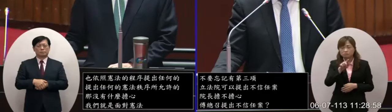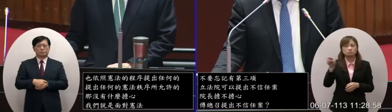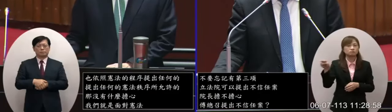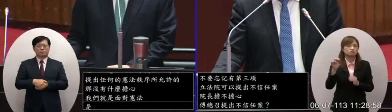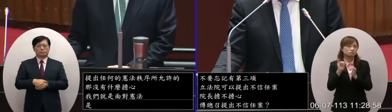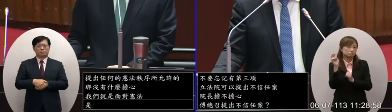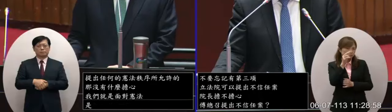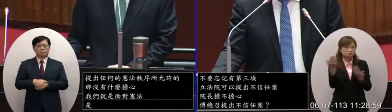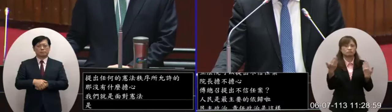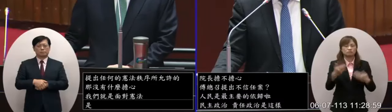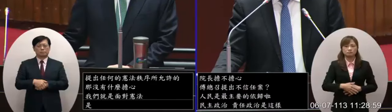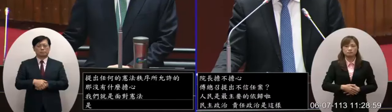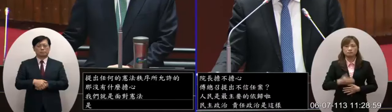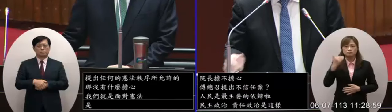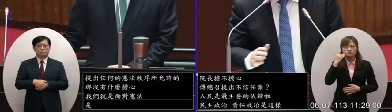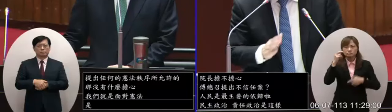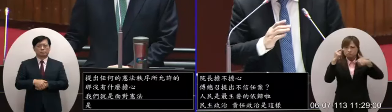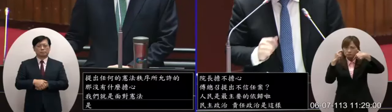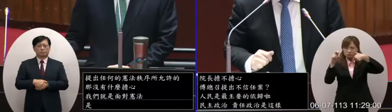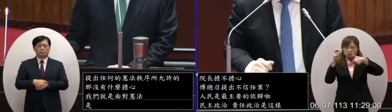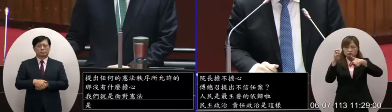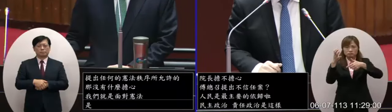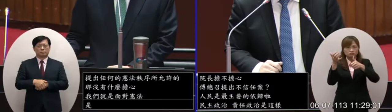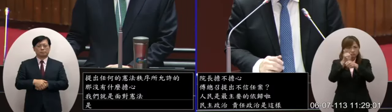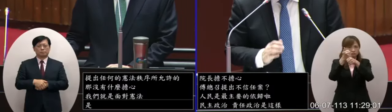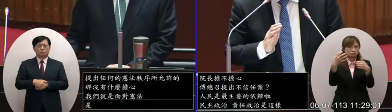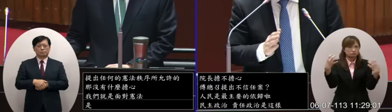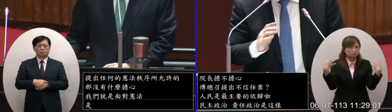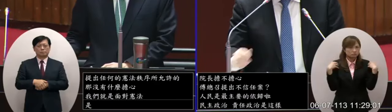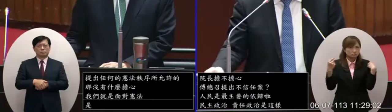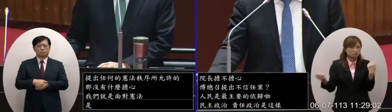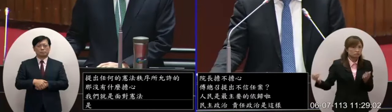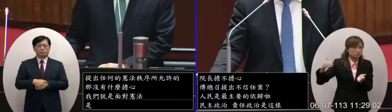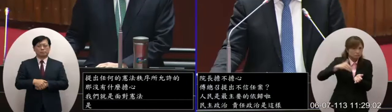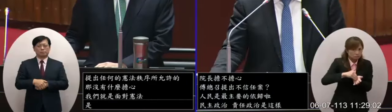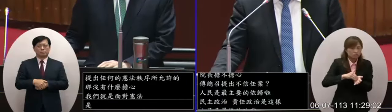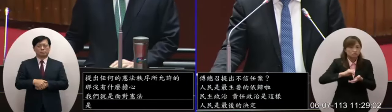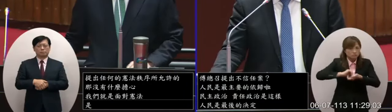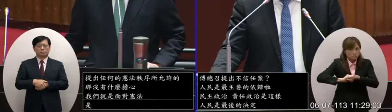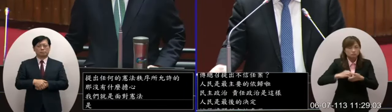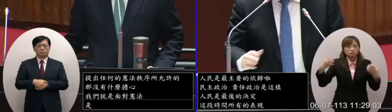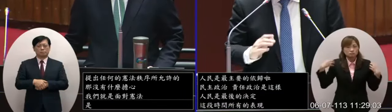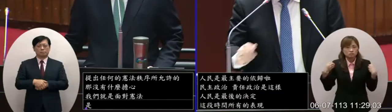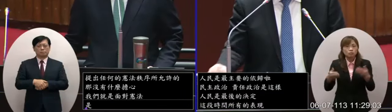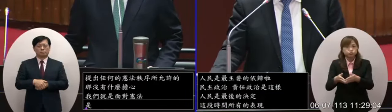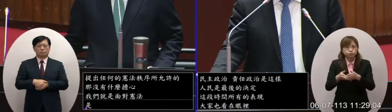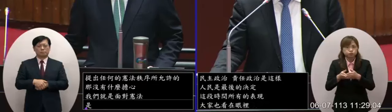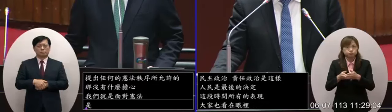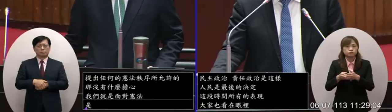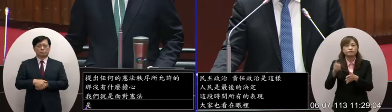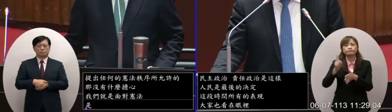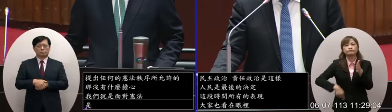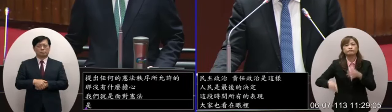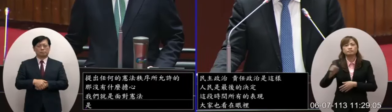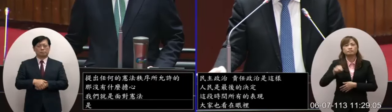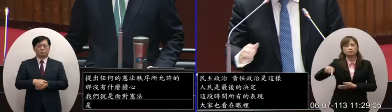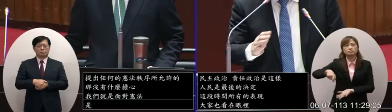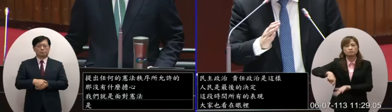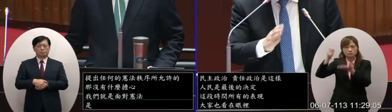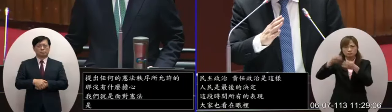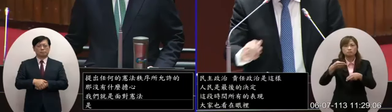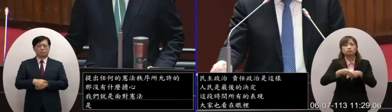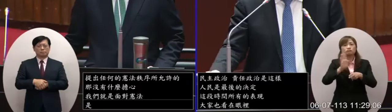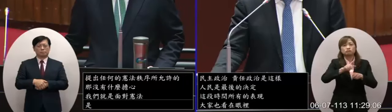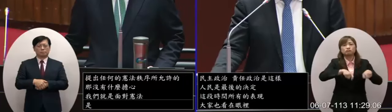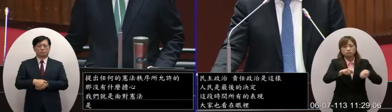总召，还是坚持要负起这个责任，我认为最简单的方法就是由副总召国民党党团来提出不信案，那